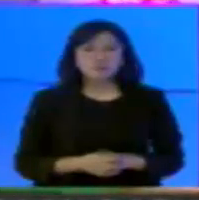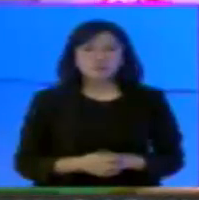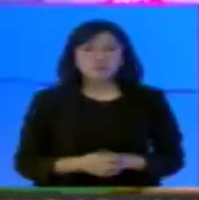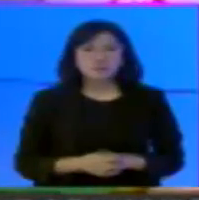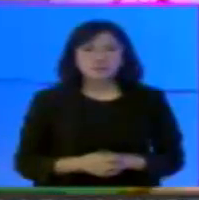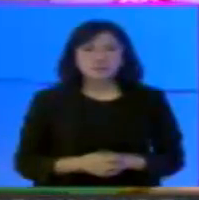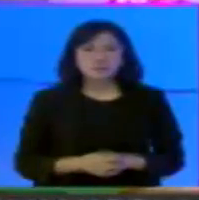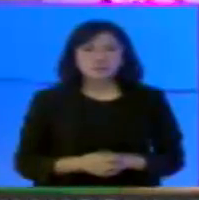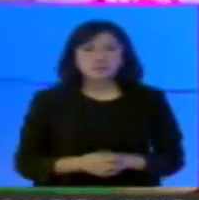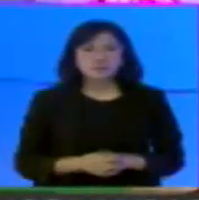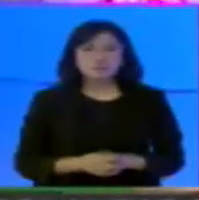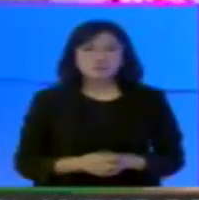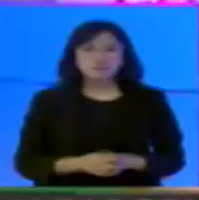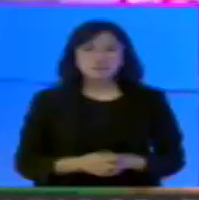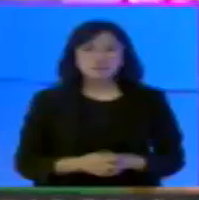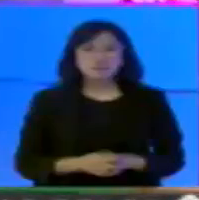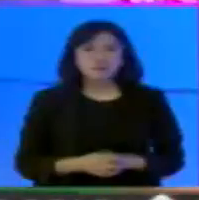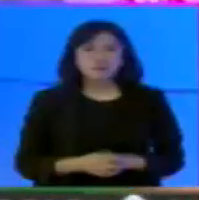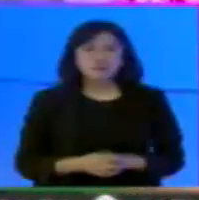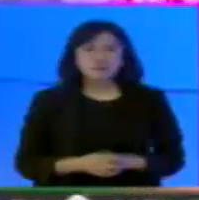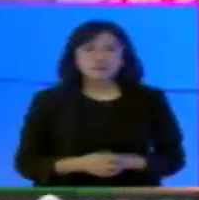dari sini saya bisa menebus dosa.